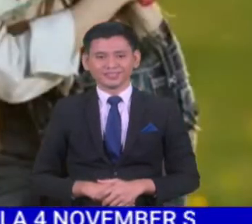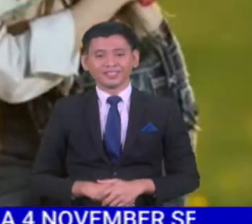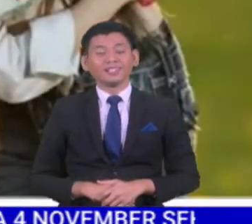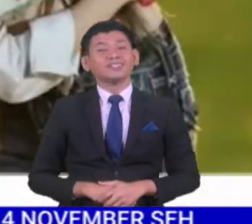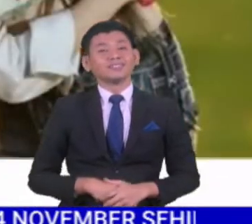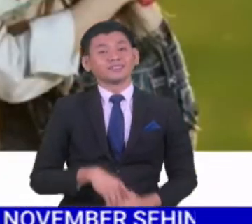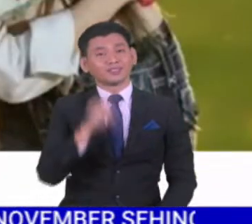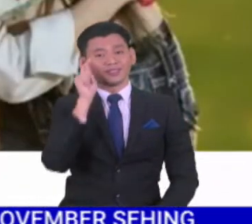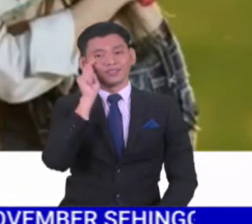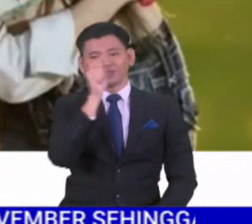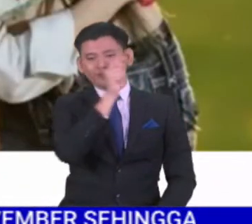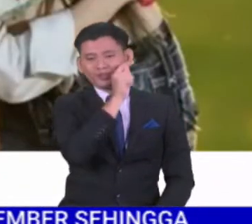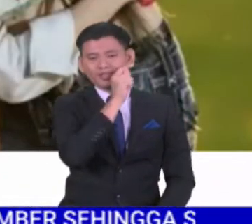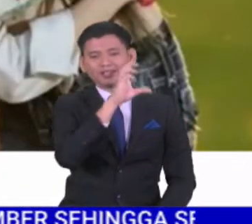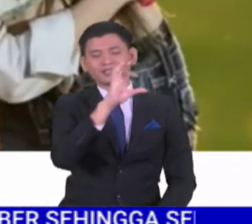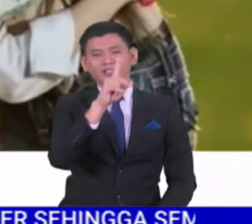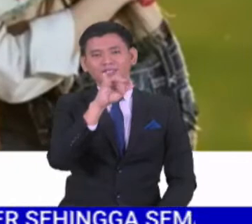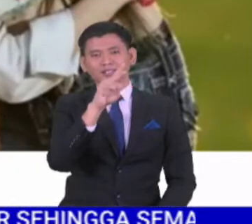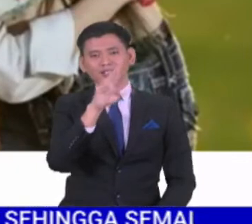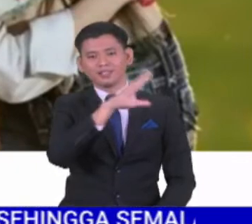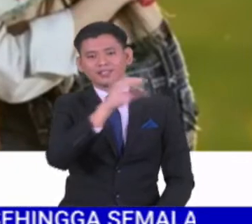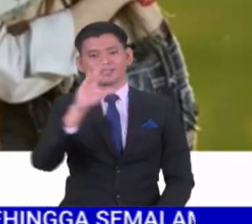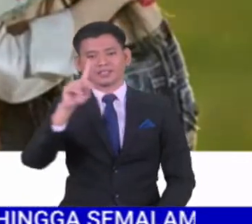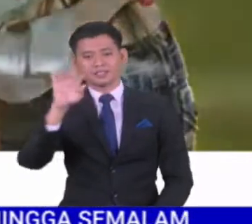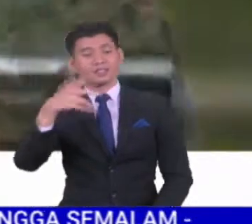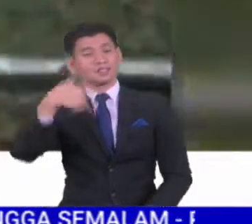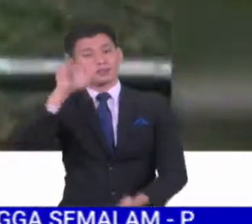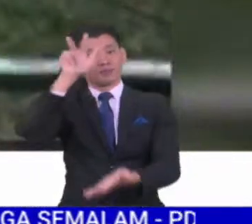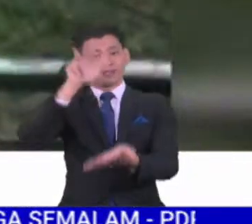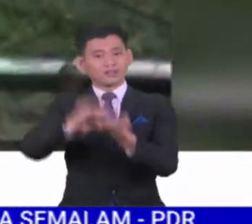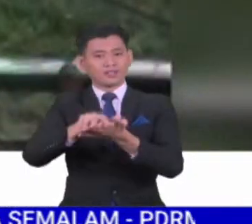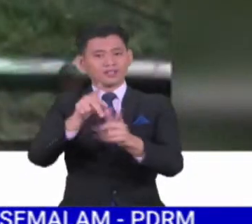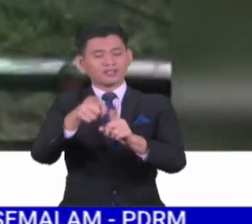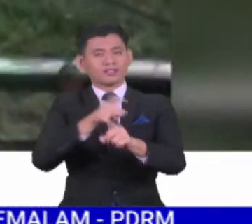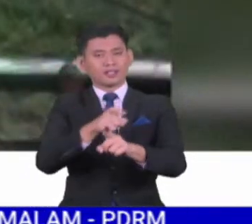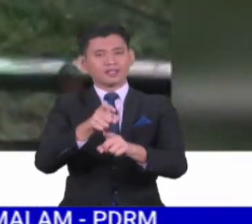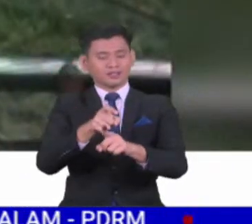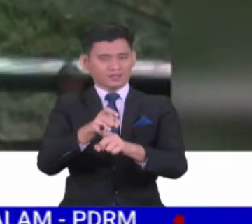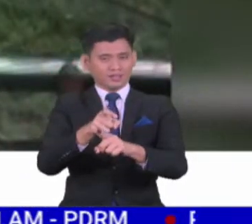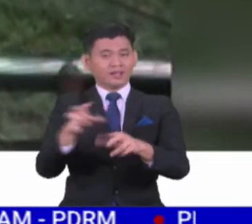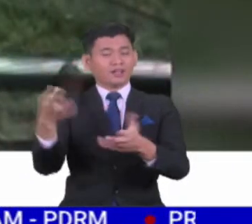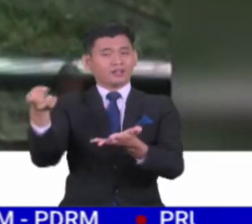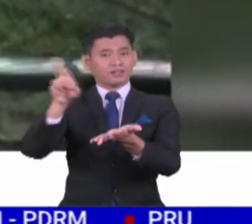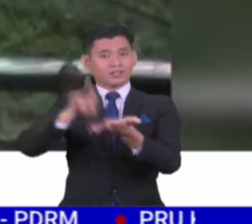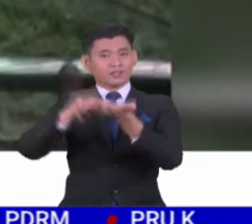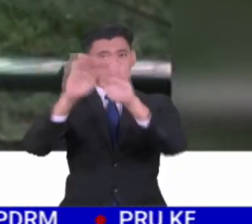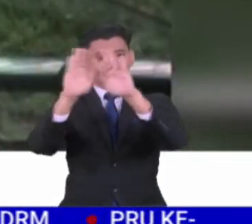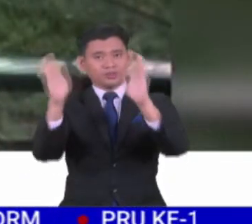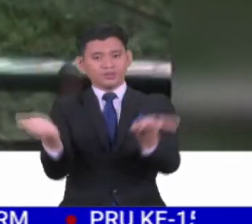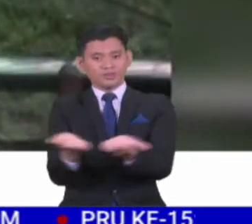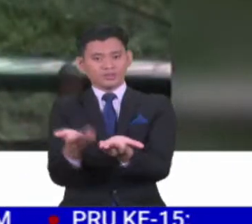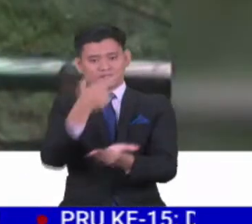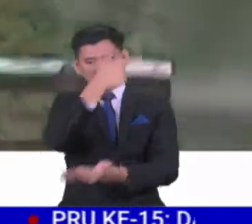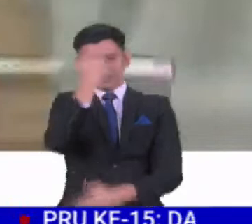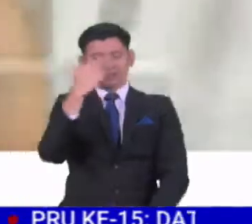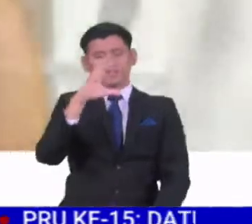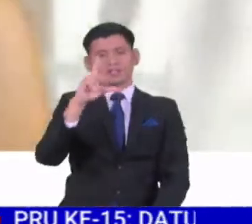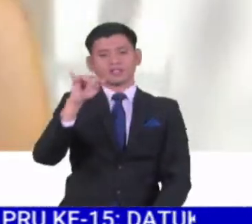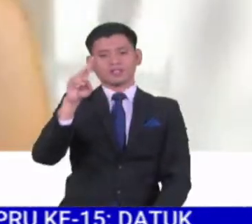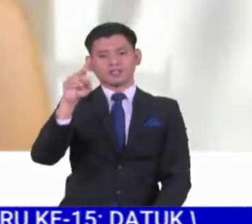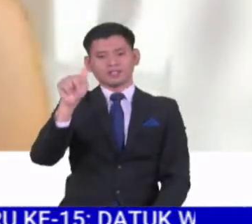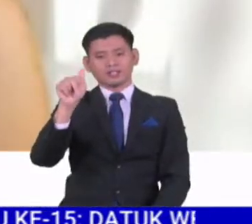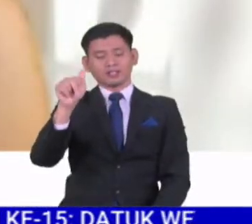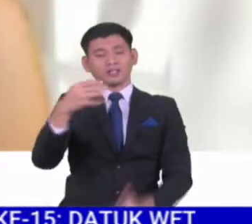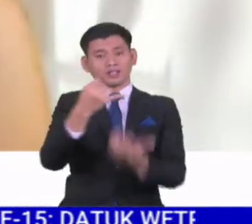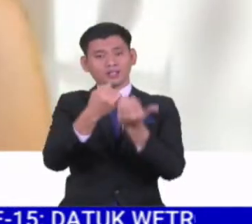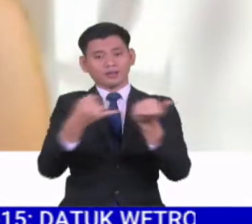Pasangan kembar Sienna dan Sierra diberikan pengiktirafan oleh Guinness World Records. Ini berikutan hanya Sienna seorang